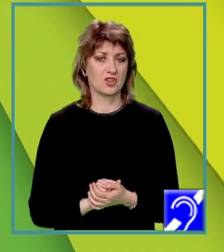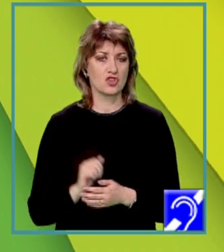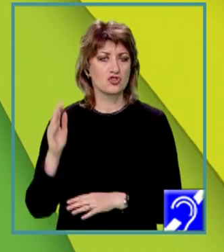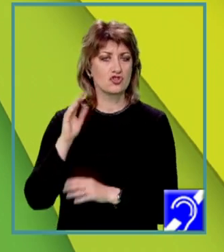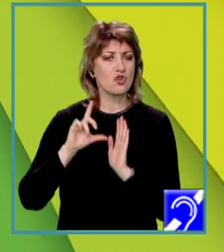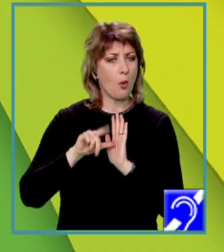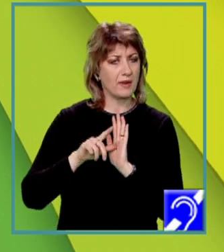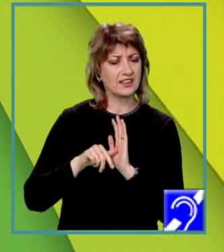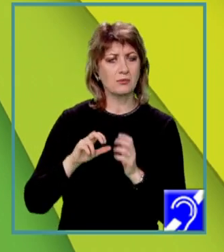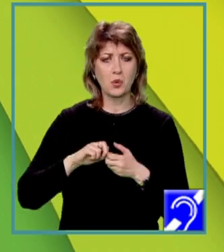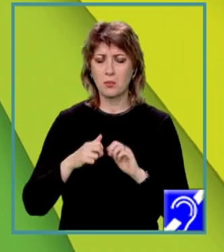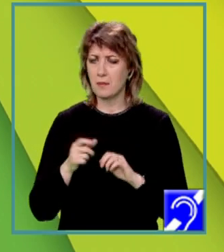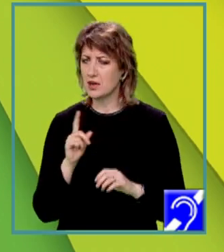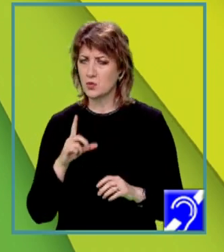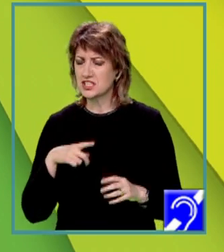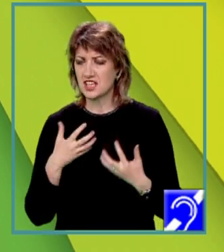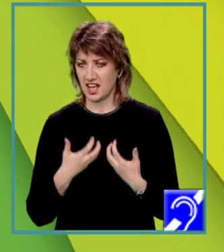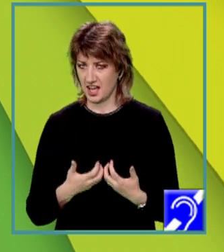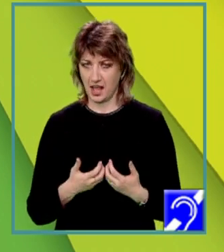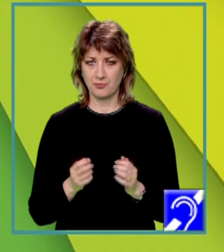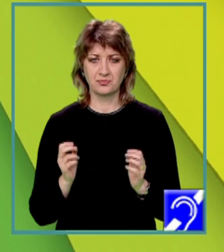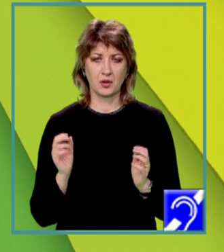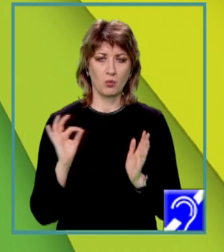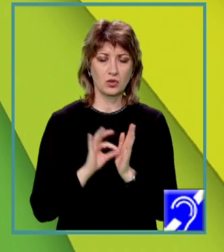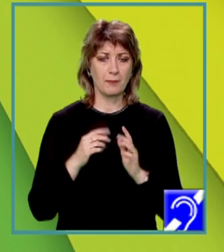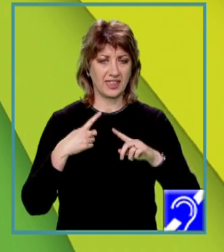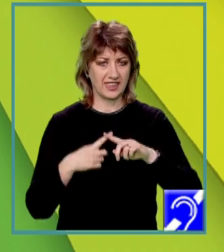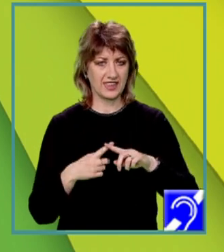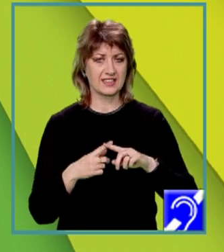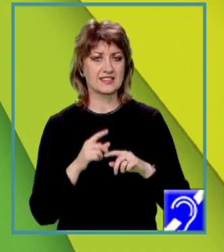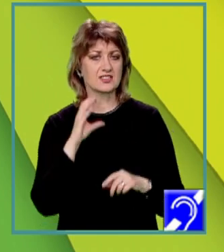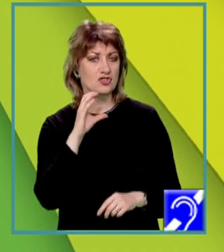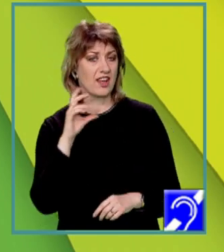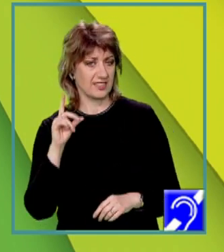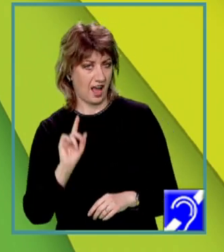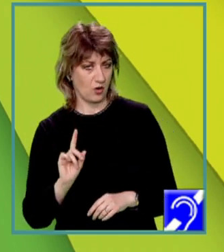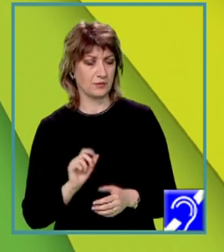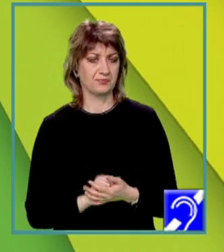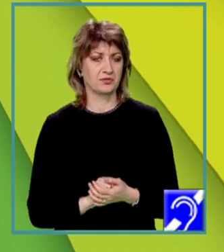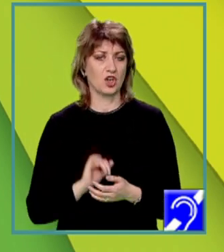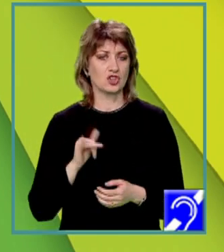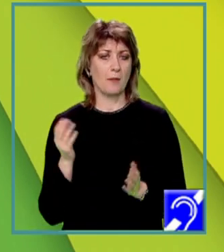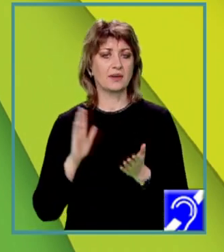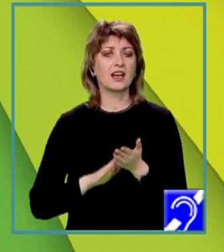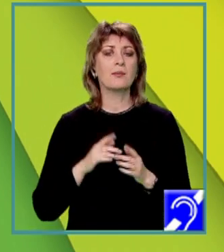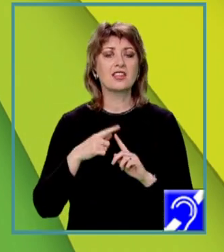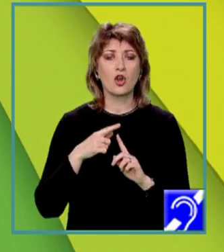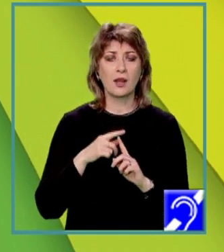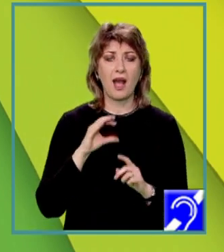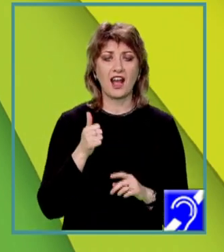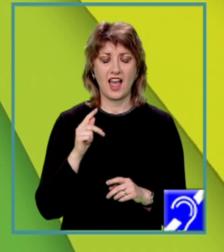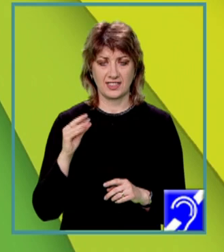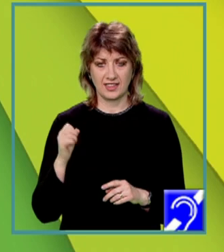problema Nu este grea notăm cu X lungimea segmentului c d și aplicăm teorema catetei În triunghiul dreptunghic